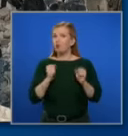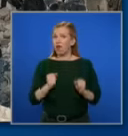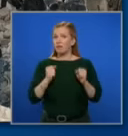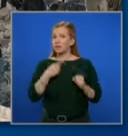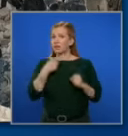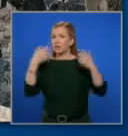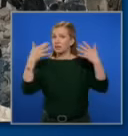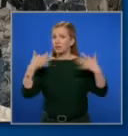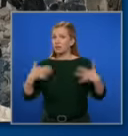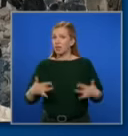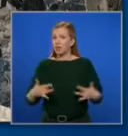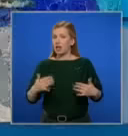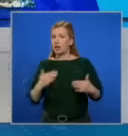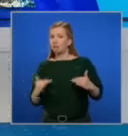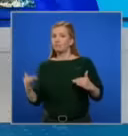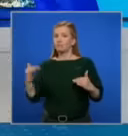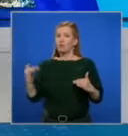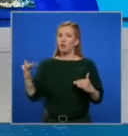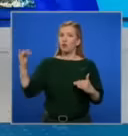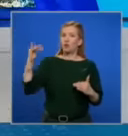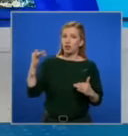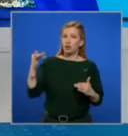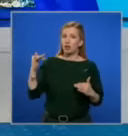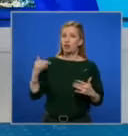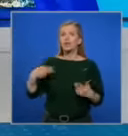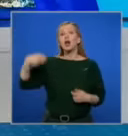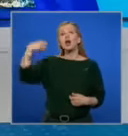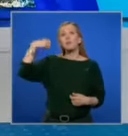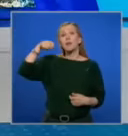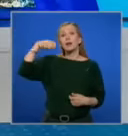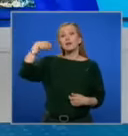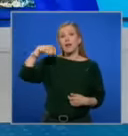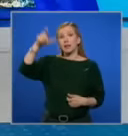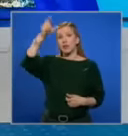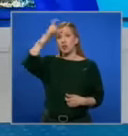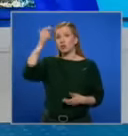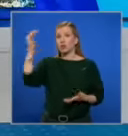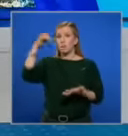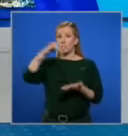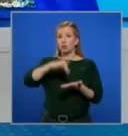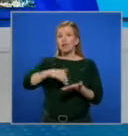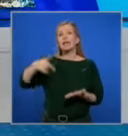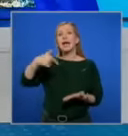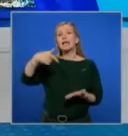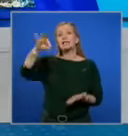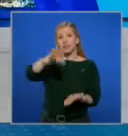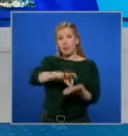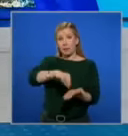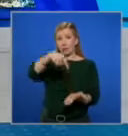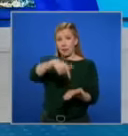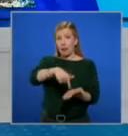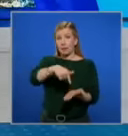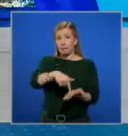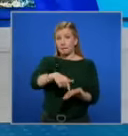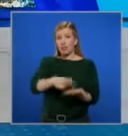тези числа да се променят и да станат много повече. Турският президент Ердоган посети Газиентеп, където беше